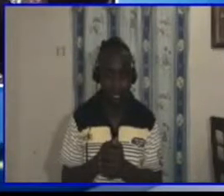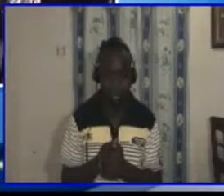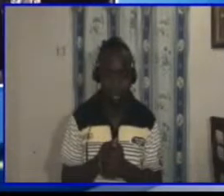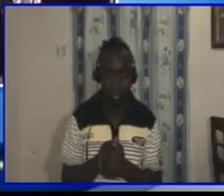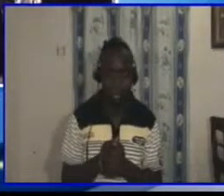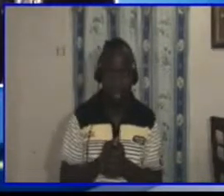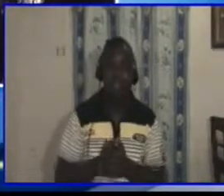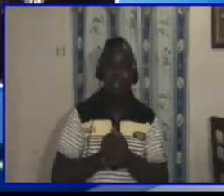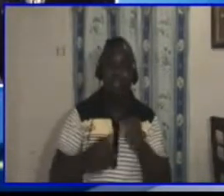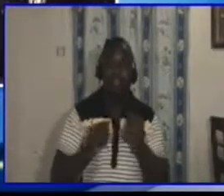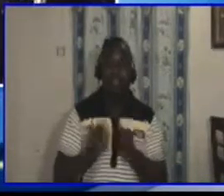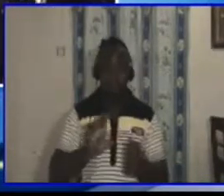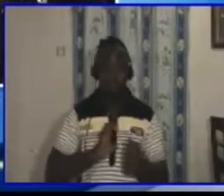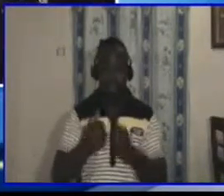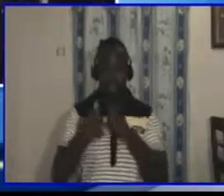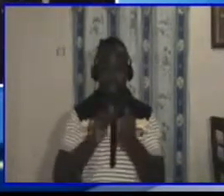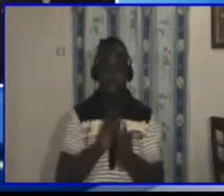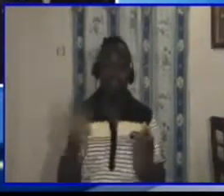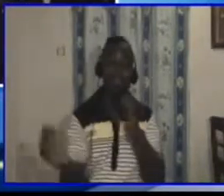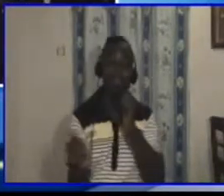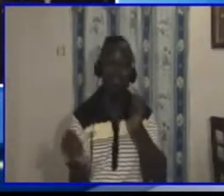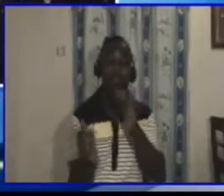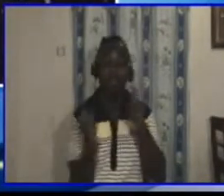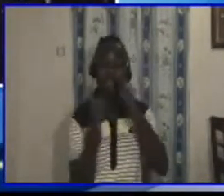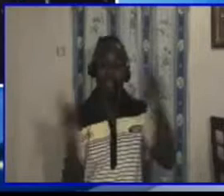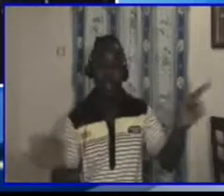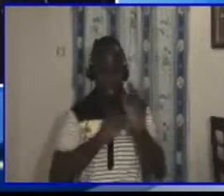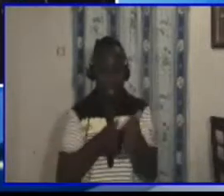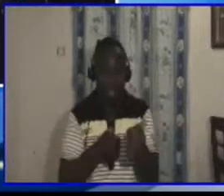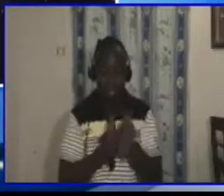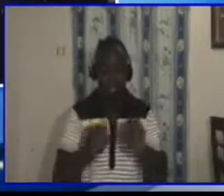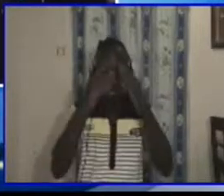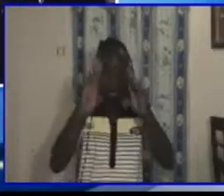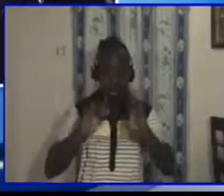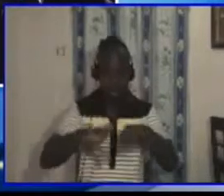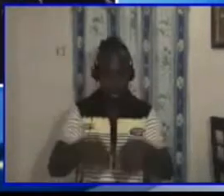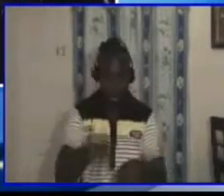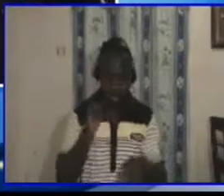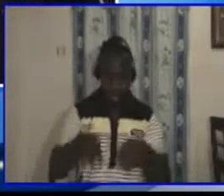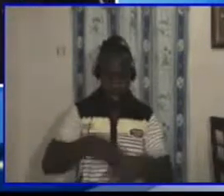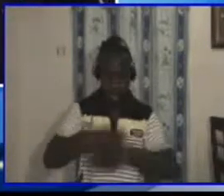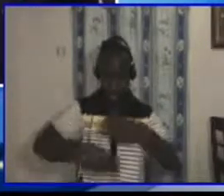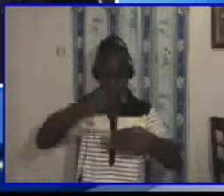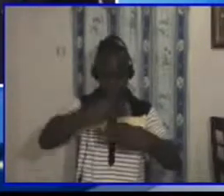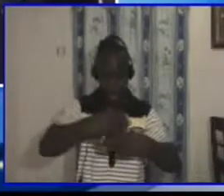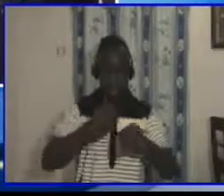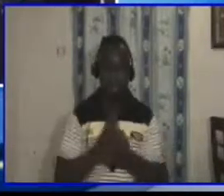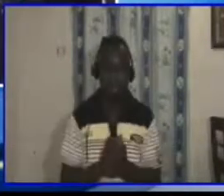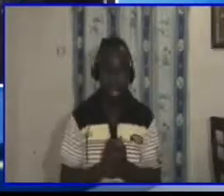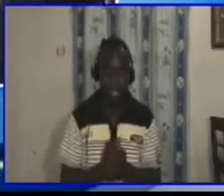e che ha avuto il più grande ministero che alcuno abbia mai avuto